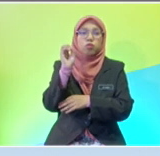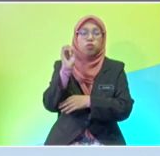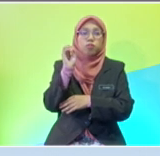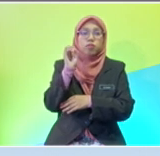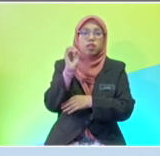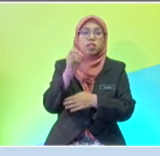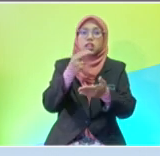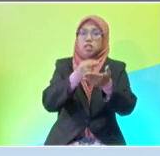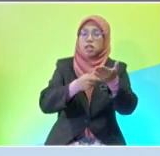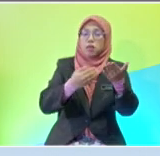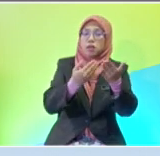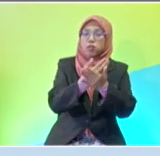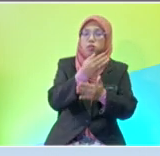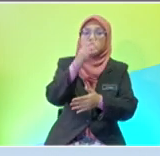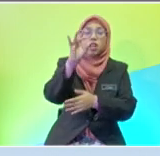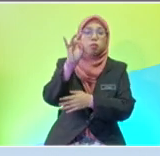baru